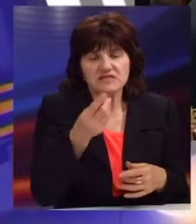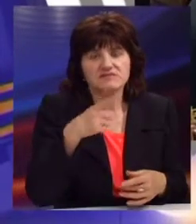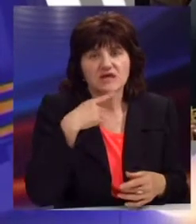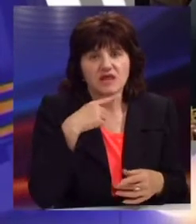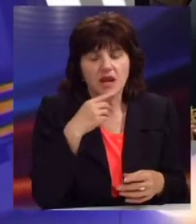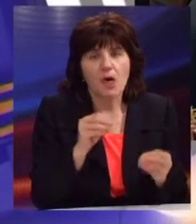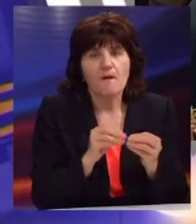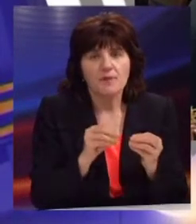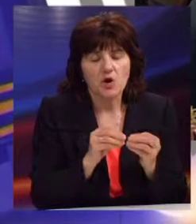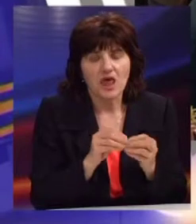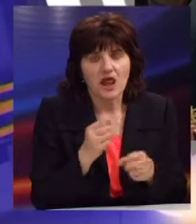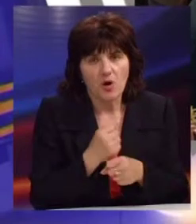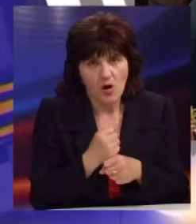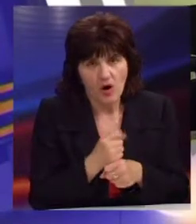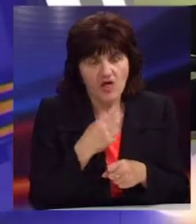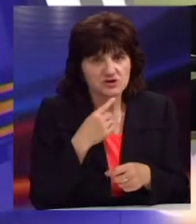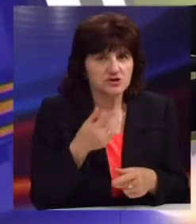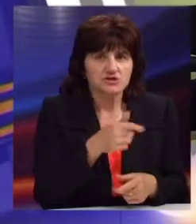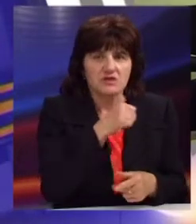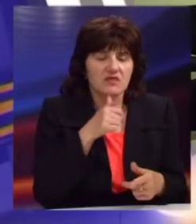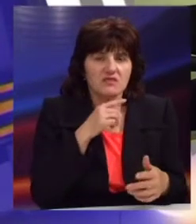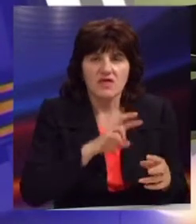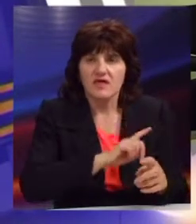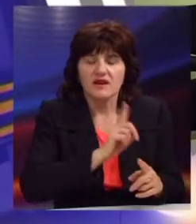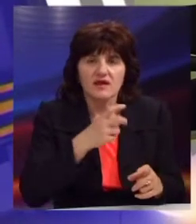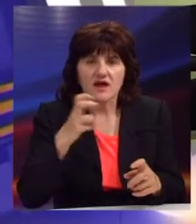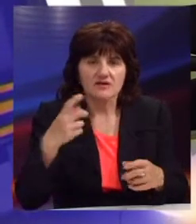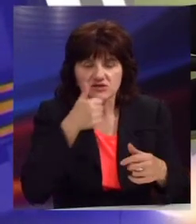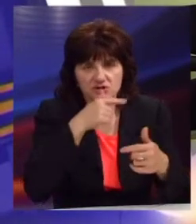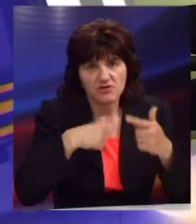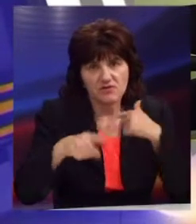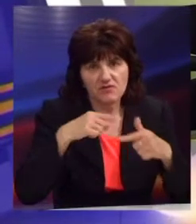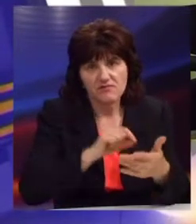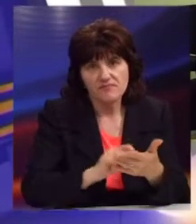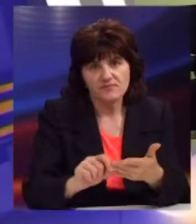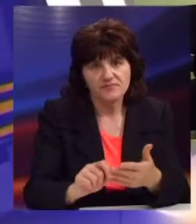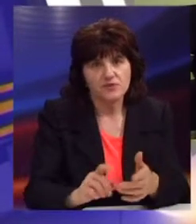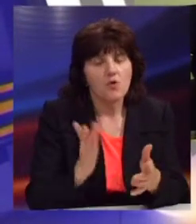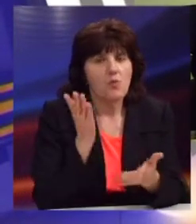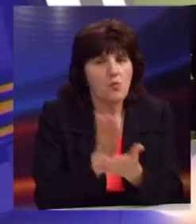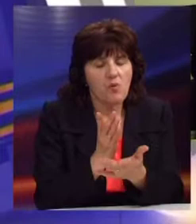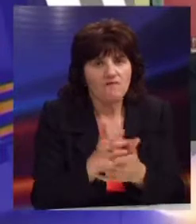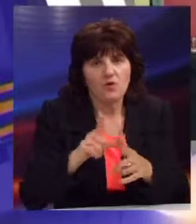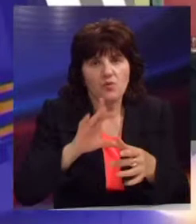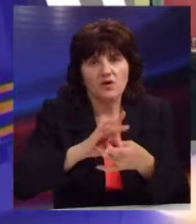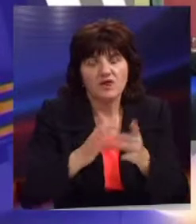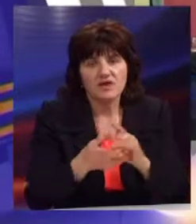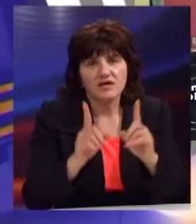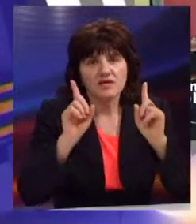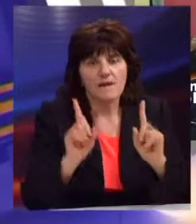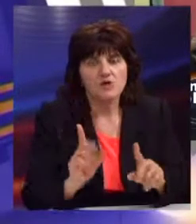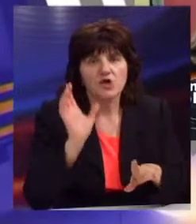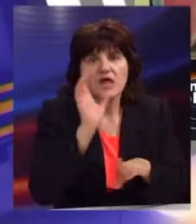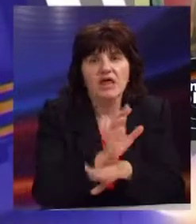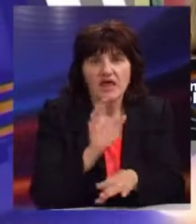Gavrilov-Bolić, koja je adresat nepovoljnih komentara od samog osnivanja lista. Uvek u tekstima postoje